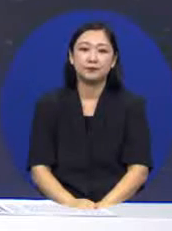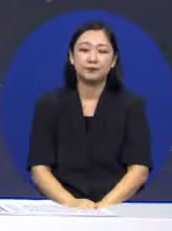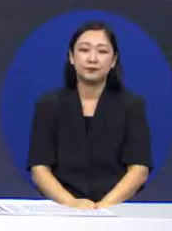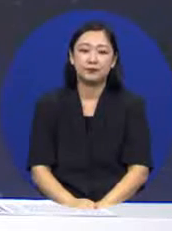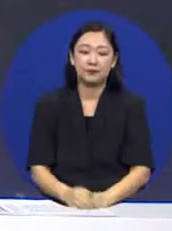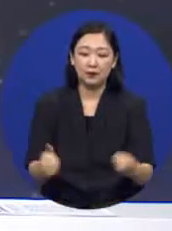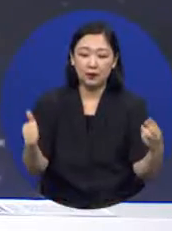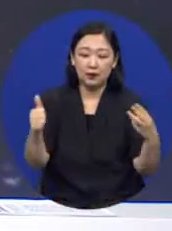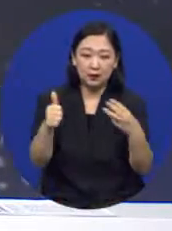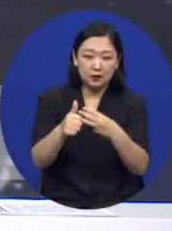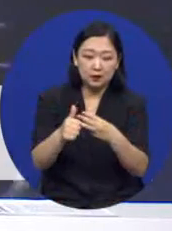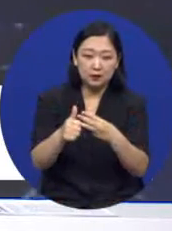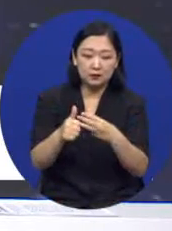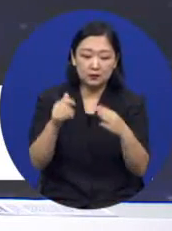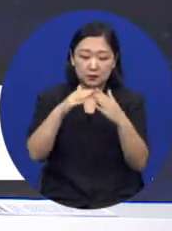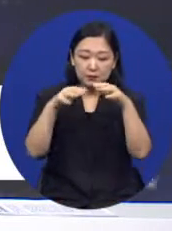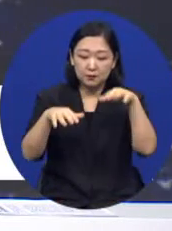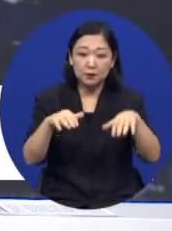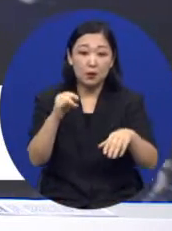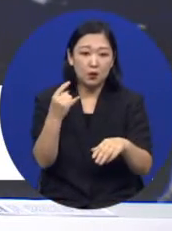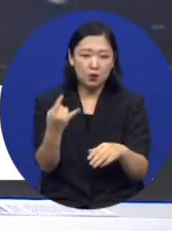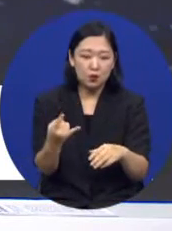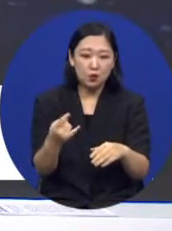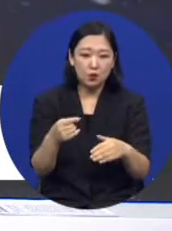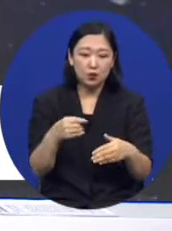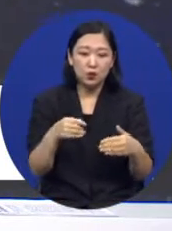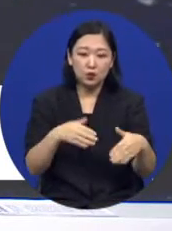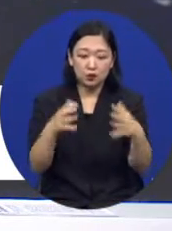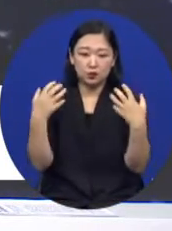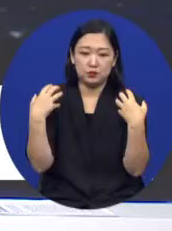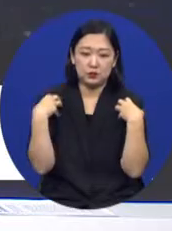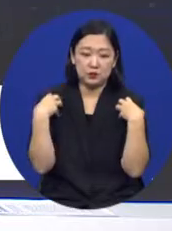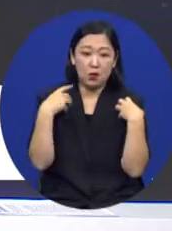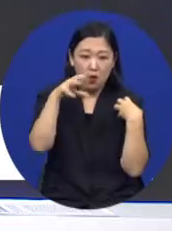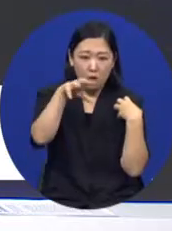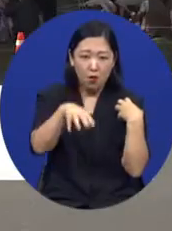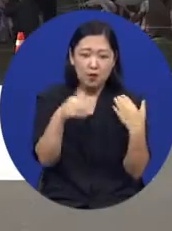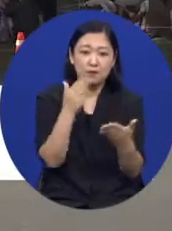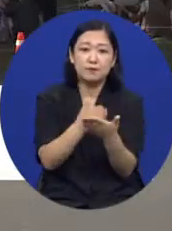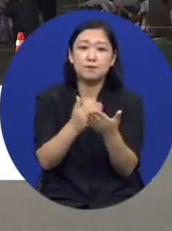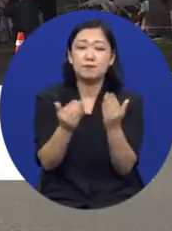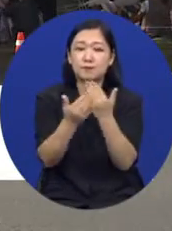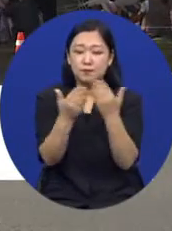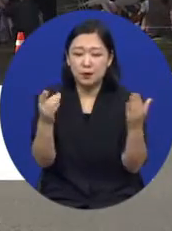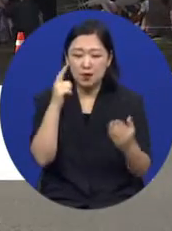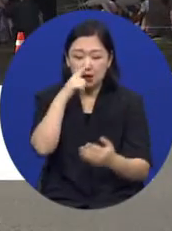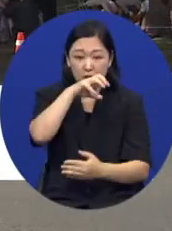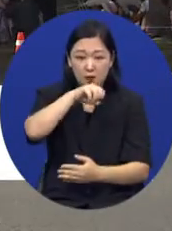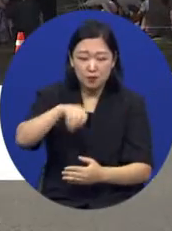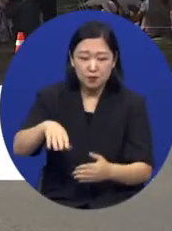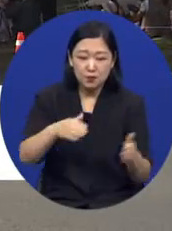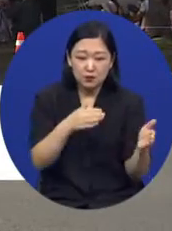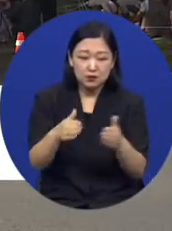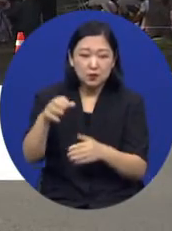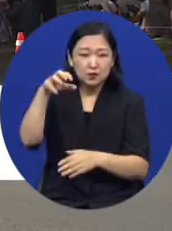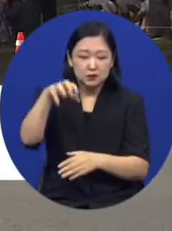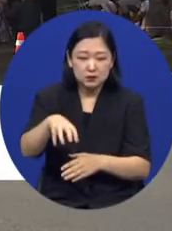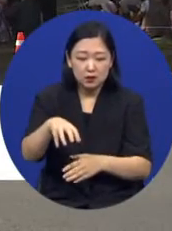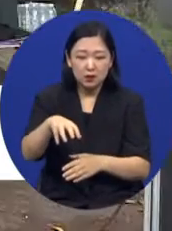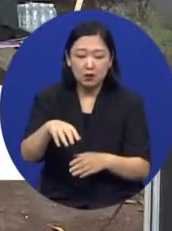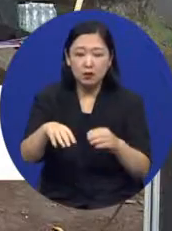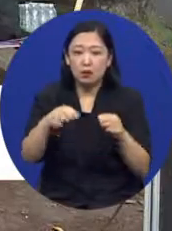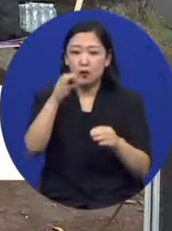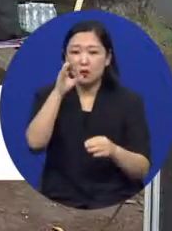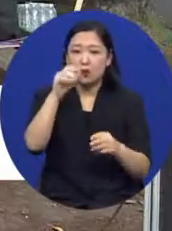제주시 한림읍 금왕리 마을회는 제주도청 앞에서 집회를 열고 이 마을 안에 폐기물 처리장과 육가공 공장